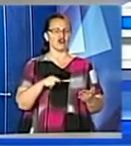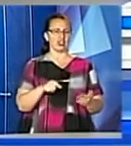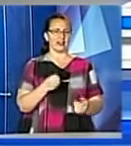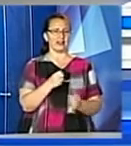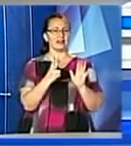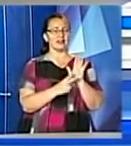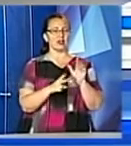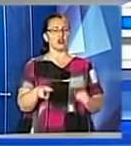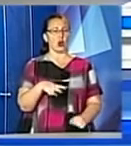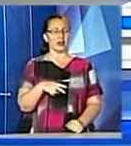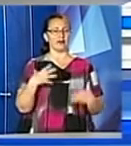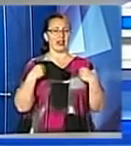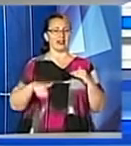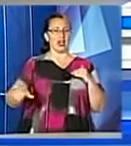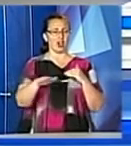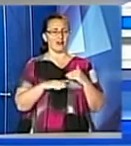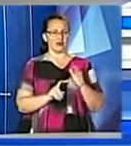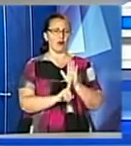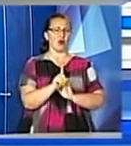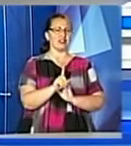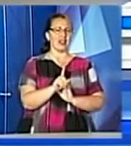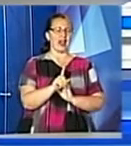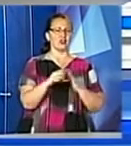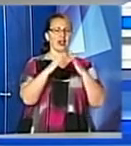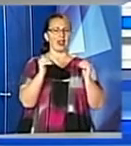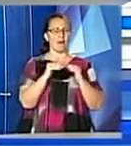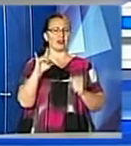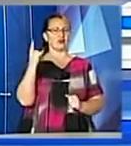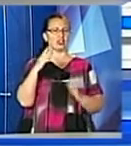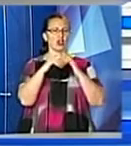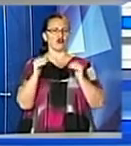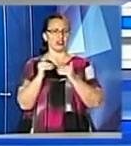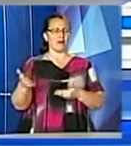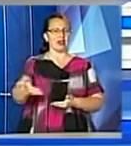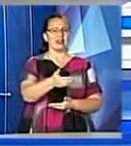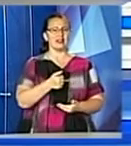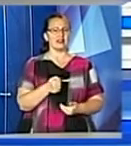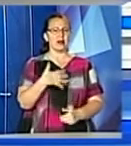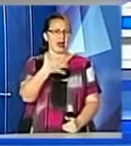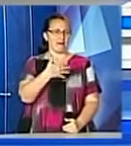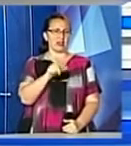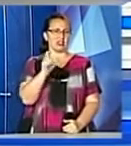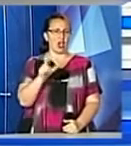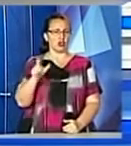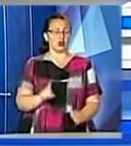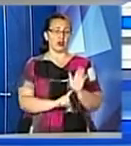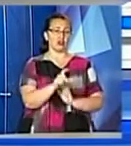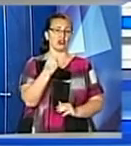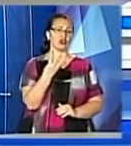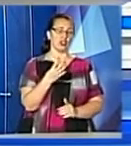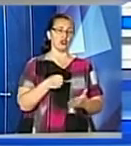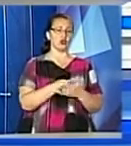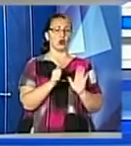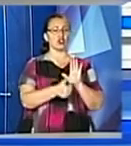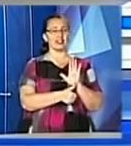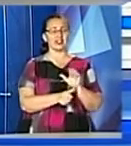17 липня на Львівщині стартує наметовий дитячий табір. Він збере півсотню дітей віком від 14 до 16 років